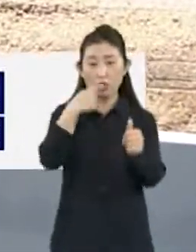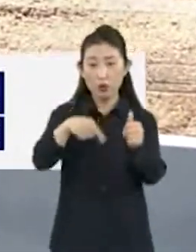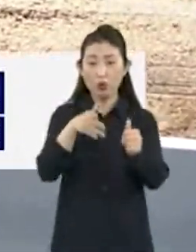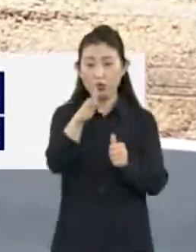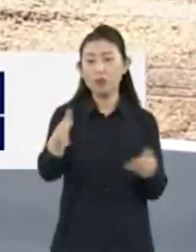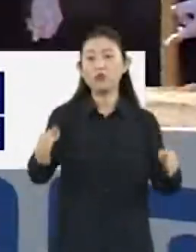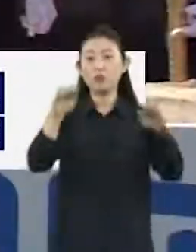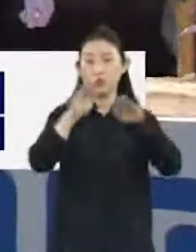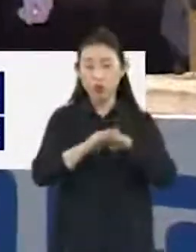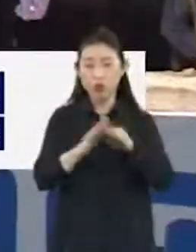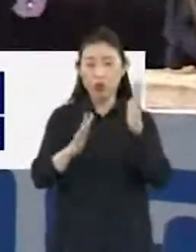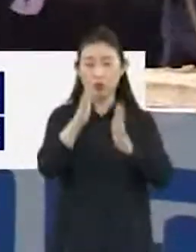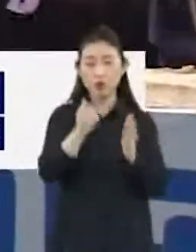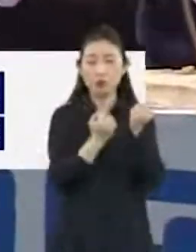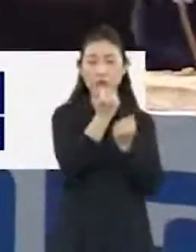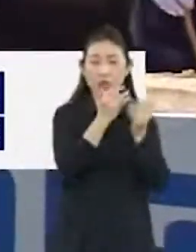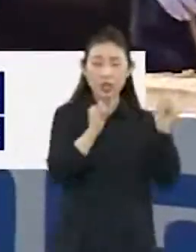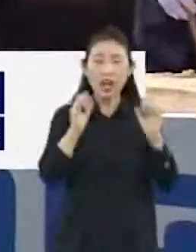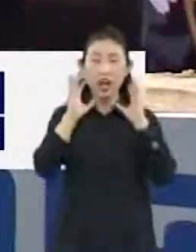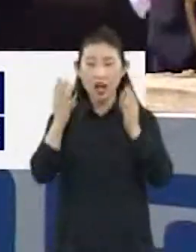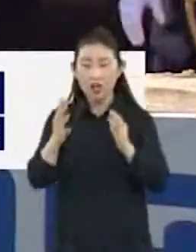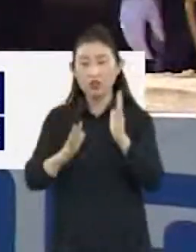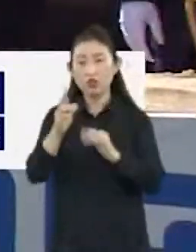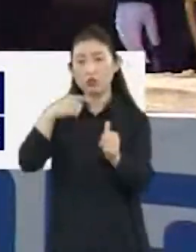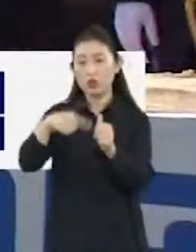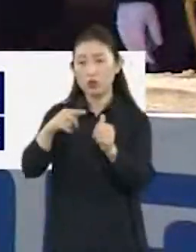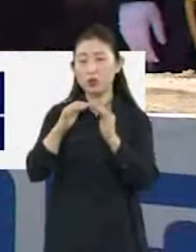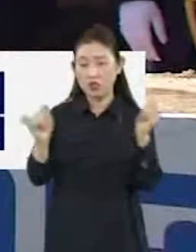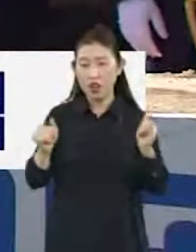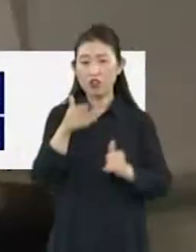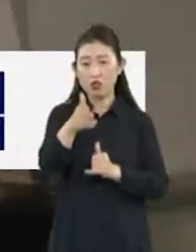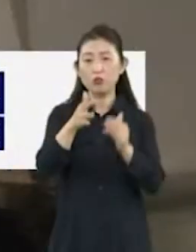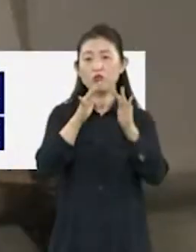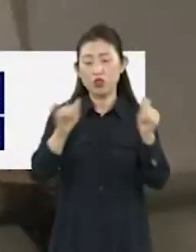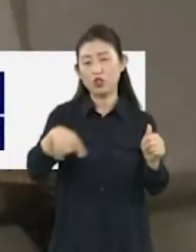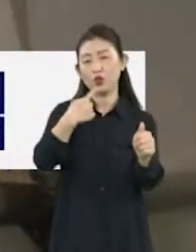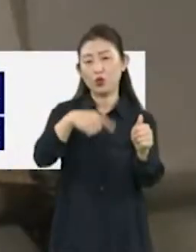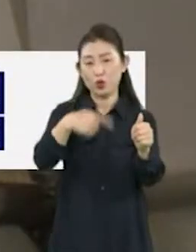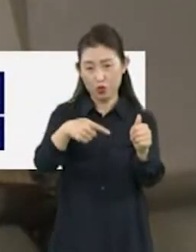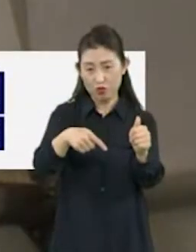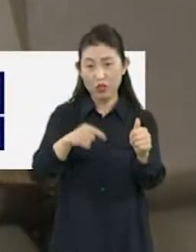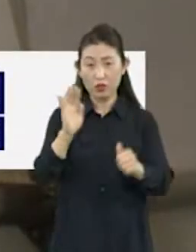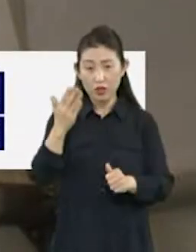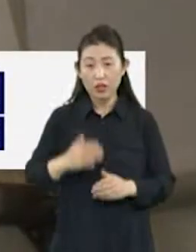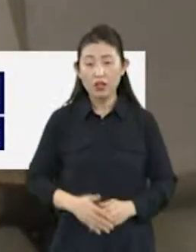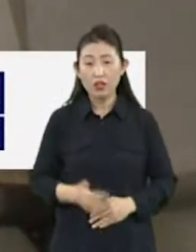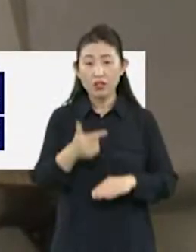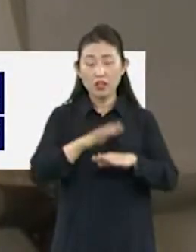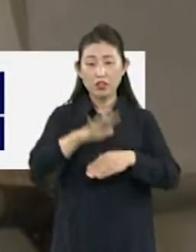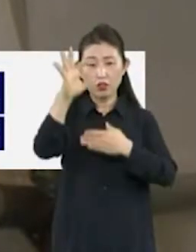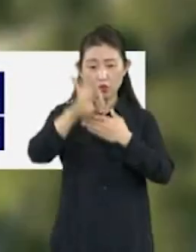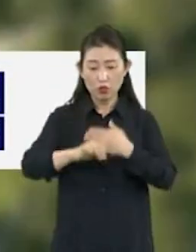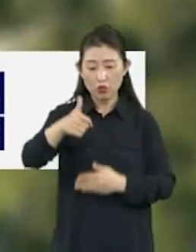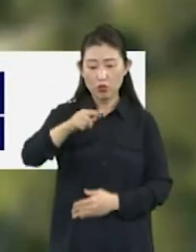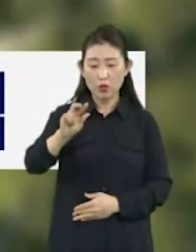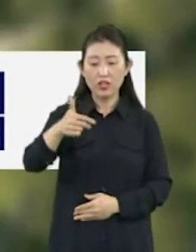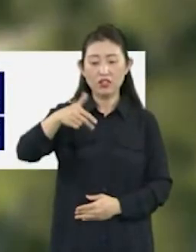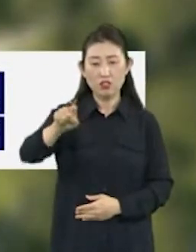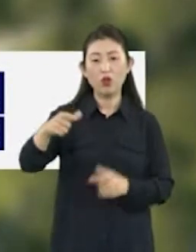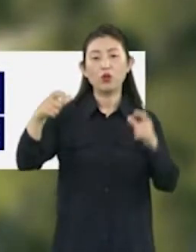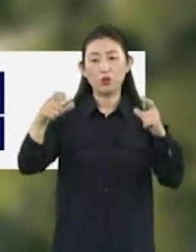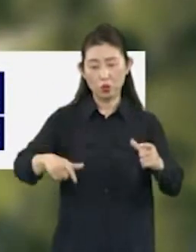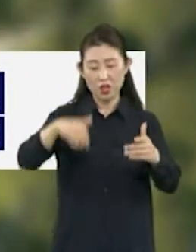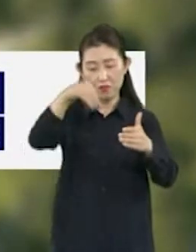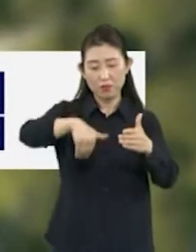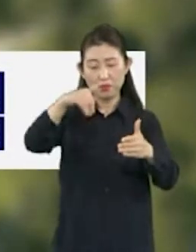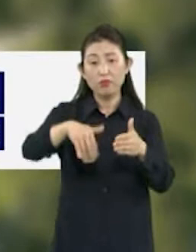산림복지종합교육센터로 숲 해설가와 유아숲 지도사 등 산림복지 전문가 교육시설이며 대전 서구 관저동 부지에서 첫